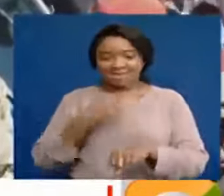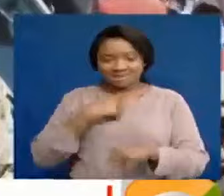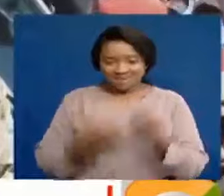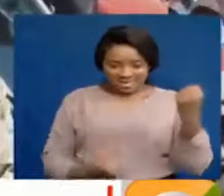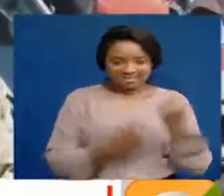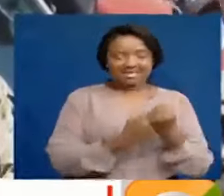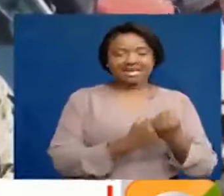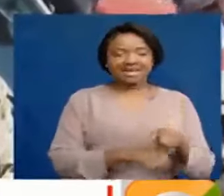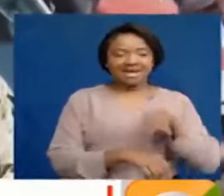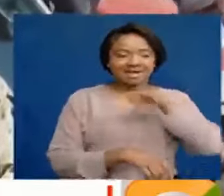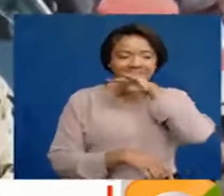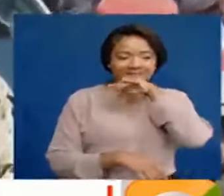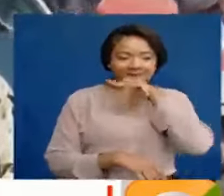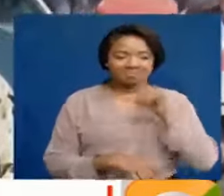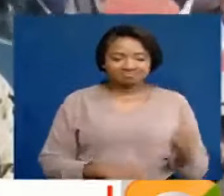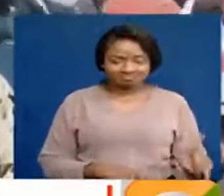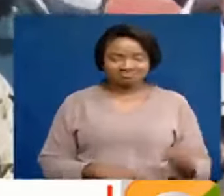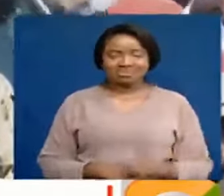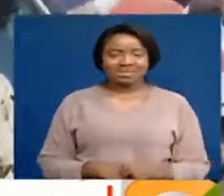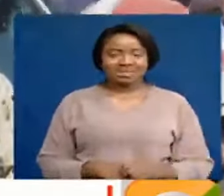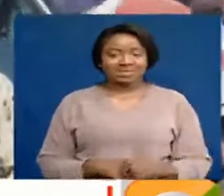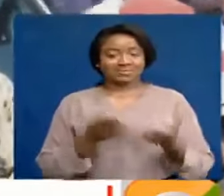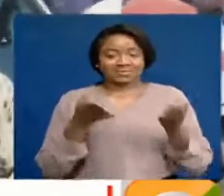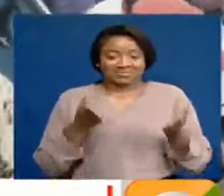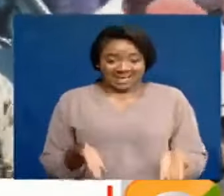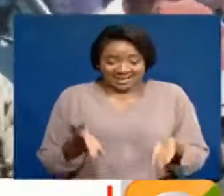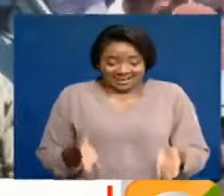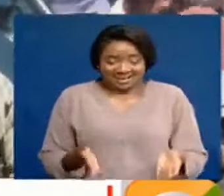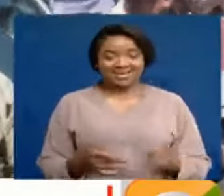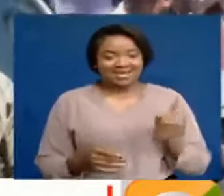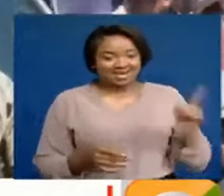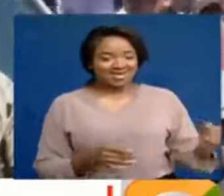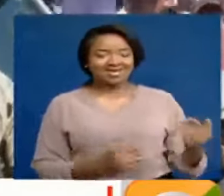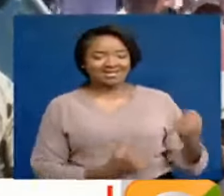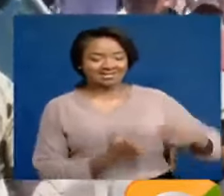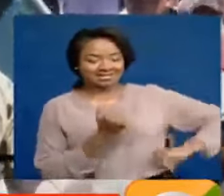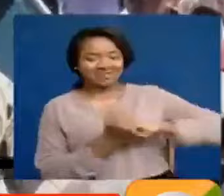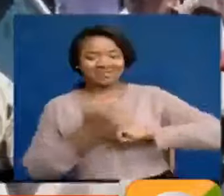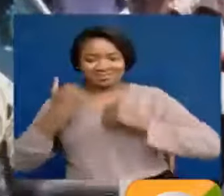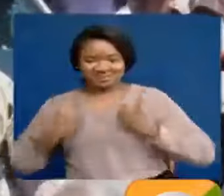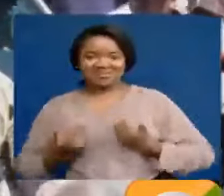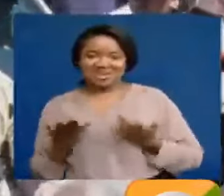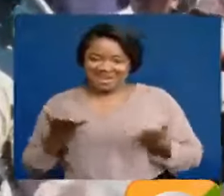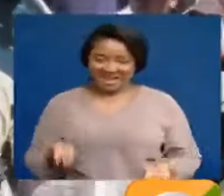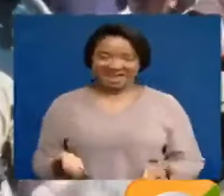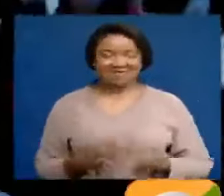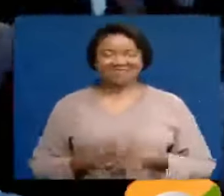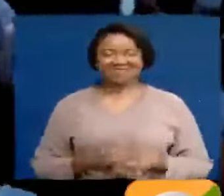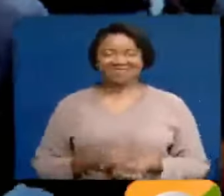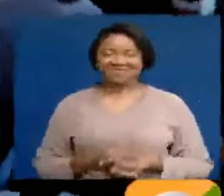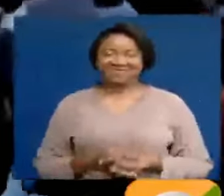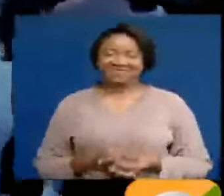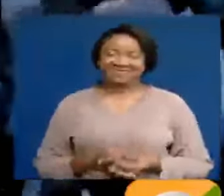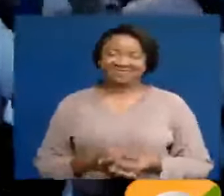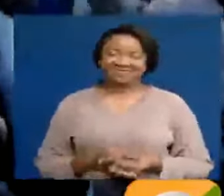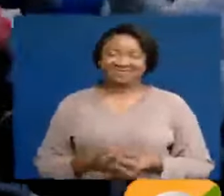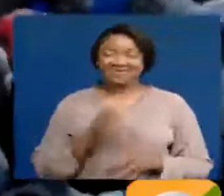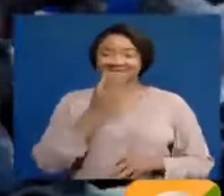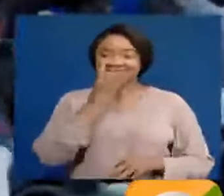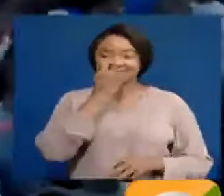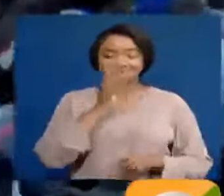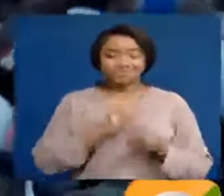Agwambo, na safari hii yeye amerudisha mkono, amenisaidia mimi. Rais Ruto